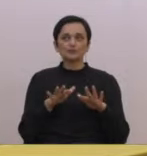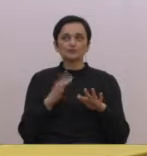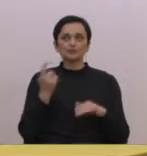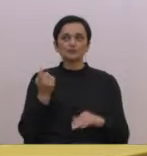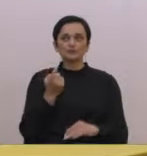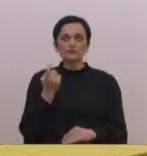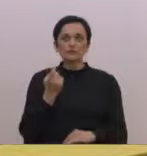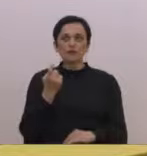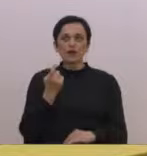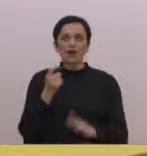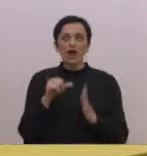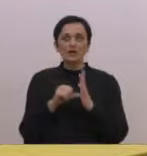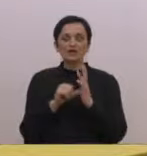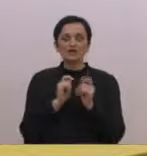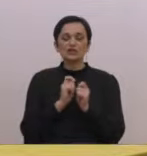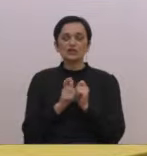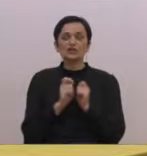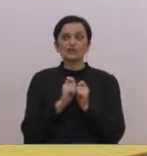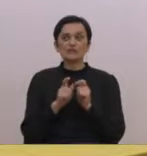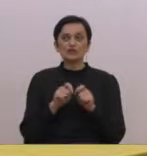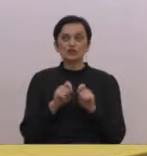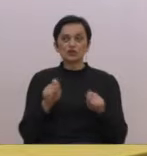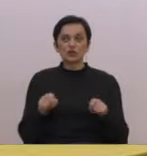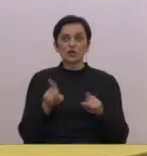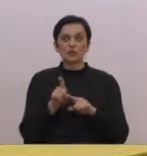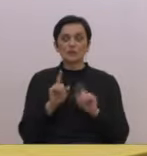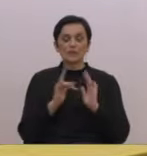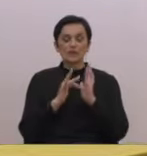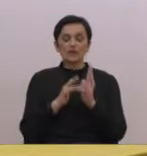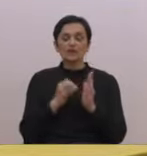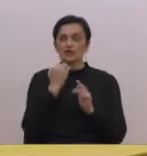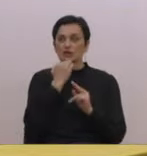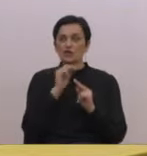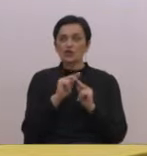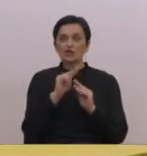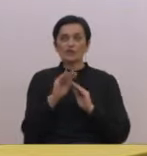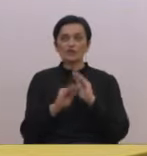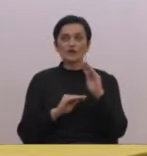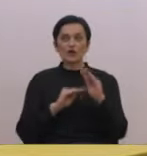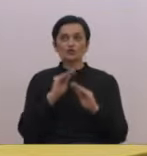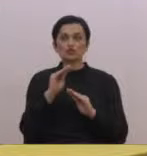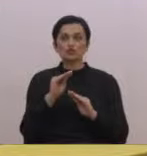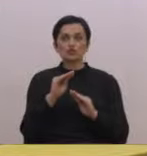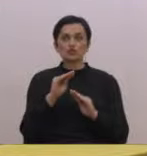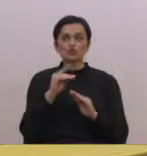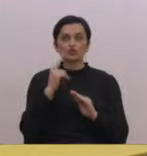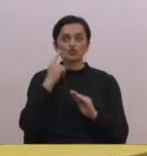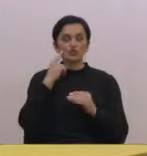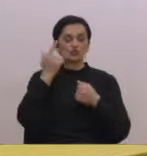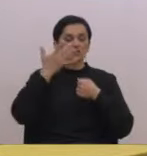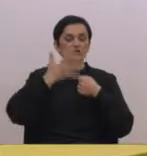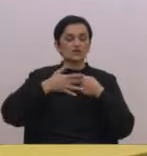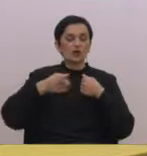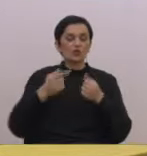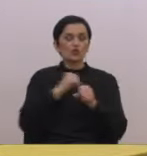ხარისხიანი investiția, da, și aici am zis, este turistul, infrastructura, romelic, mimziduos, ca și sam